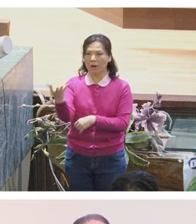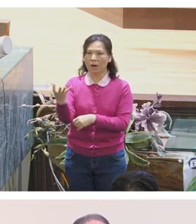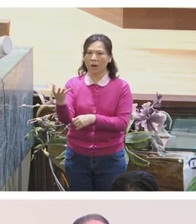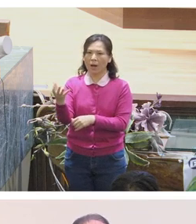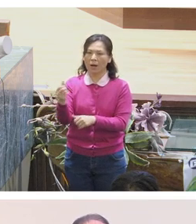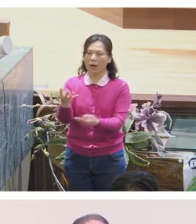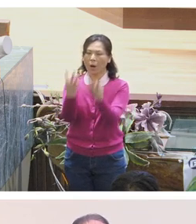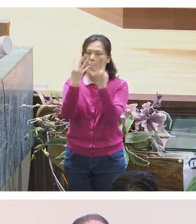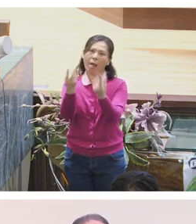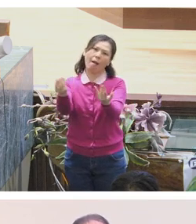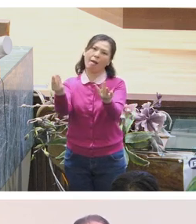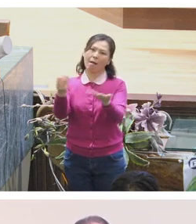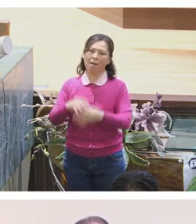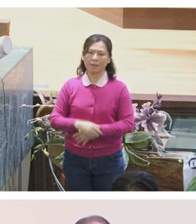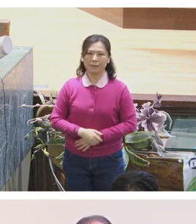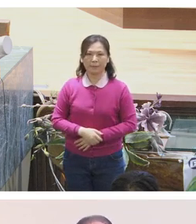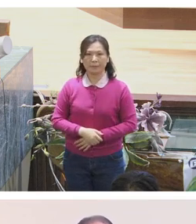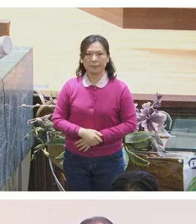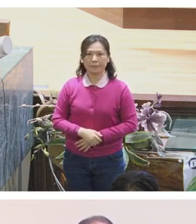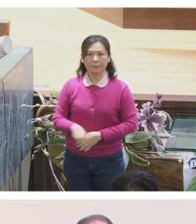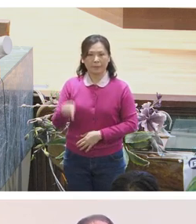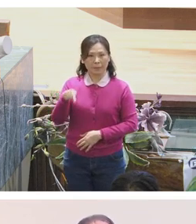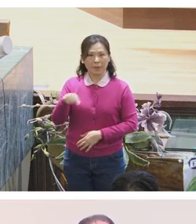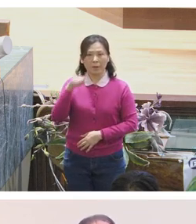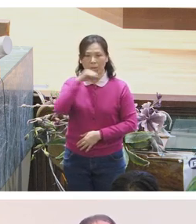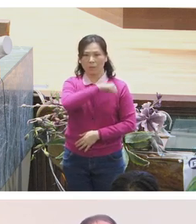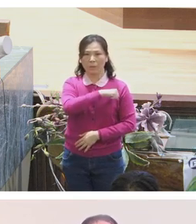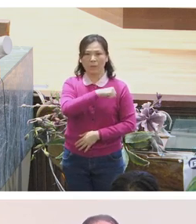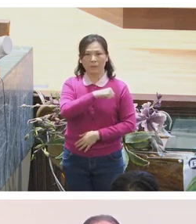责，这在台湾